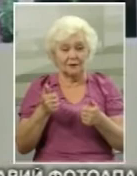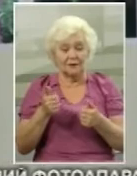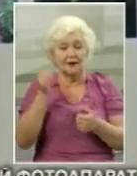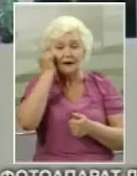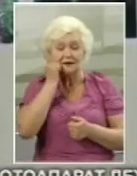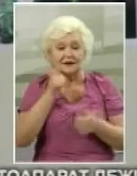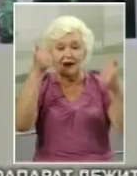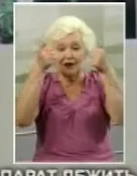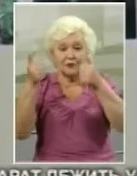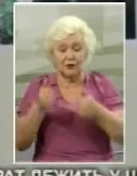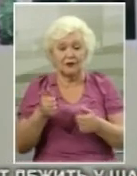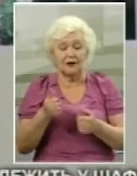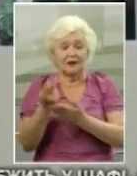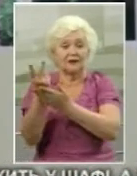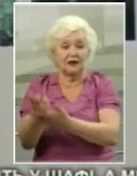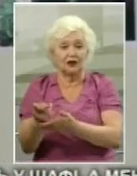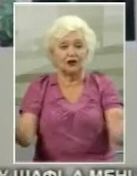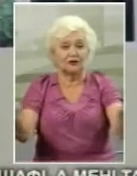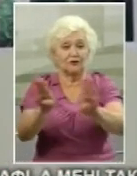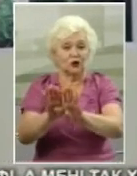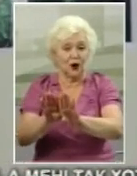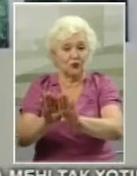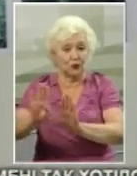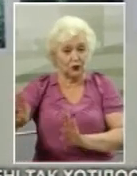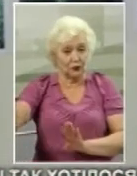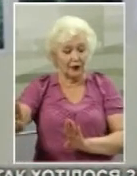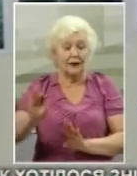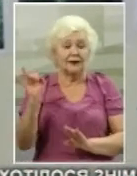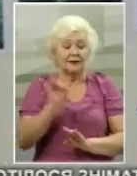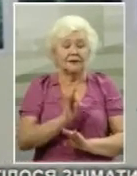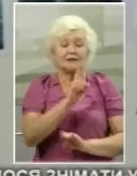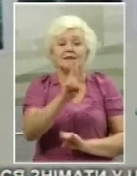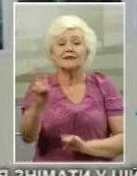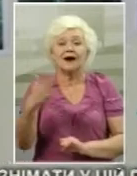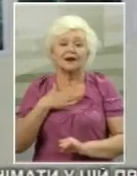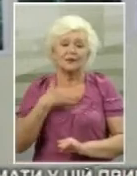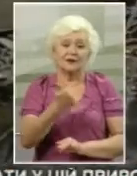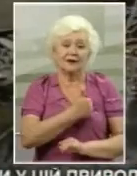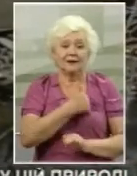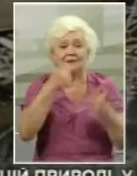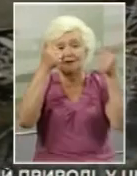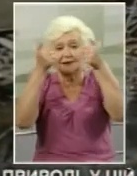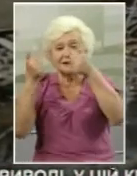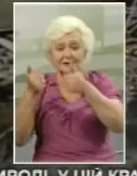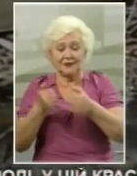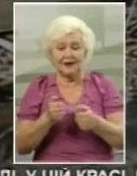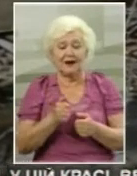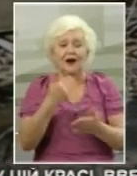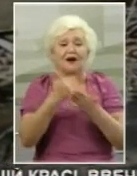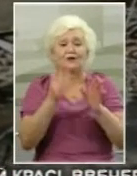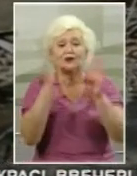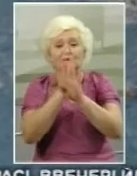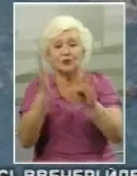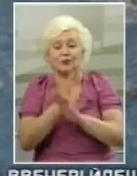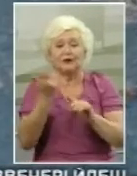Старый фотоаппарат лежит в шкафу. Вот. И как мне хотелось снимать, как мне хотелось в этой природе, в